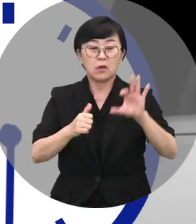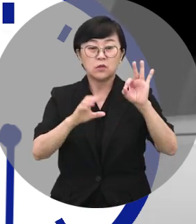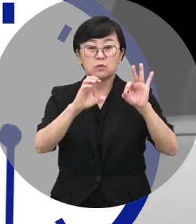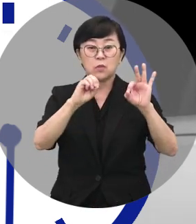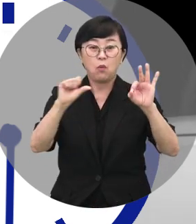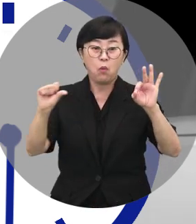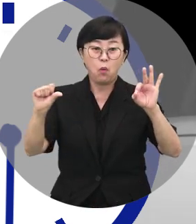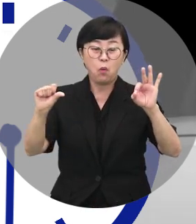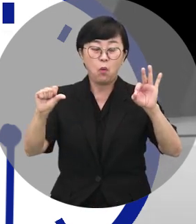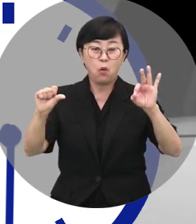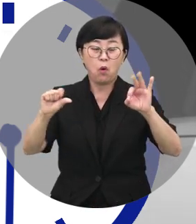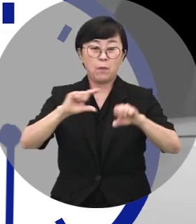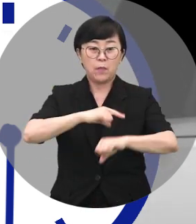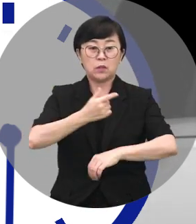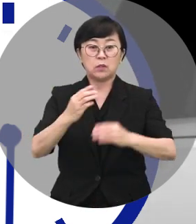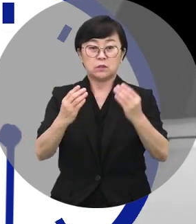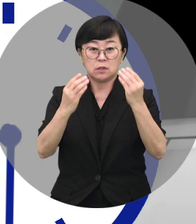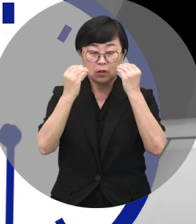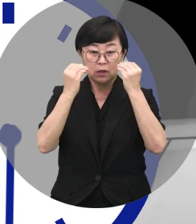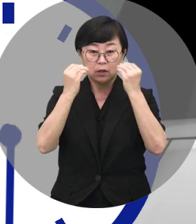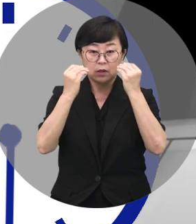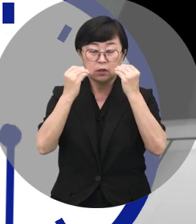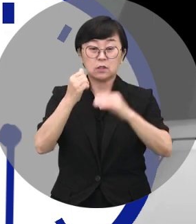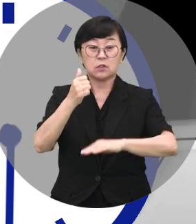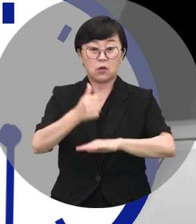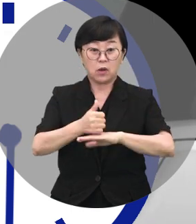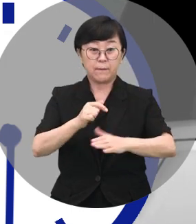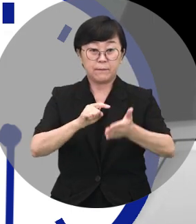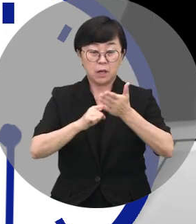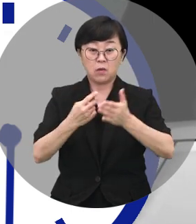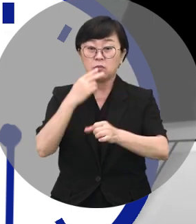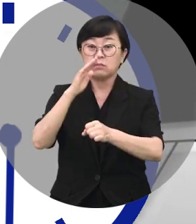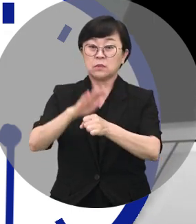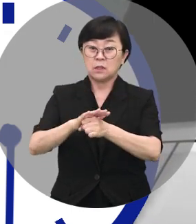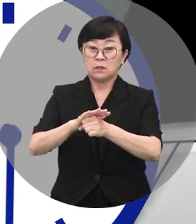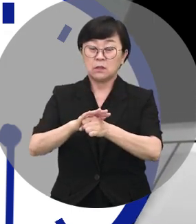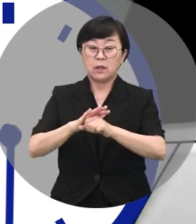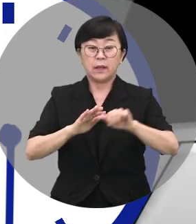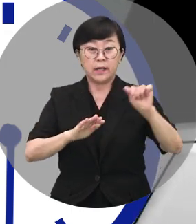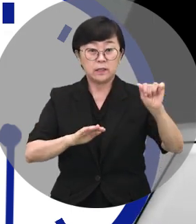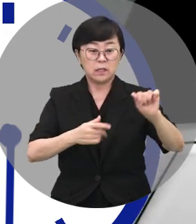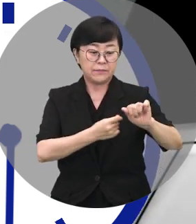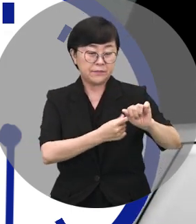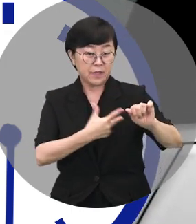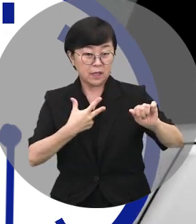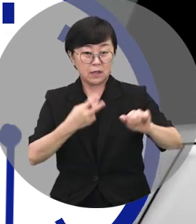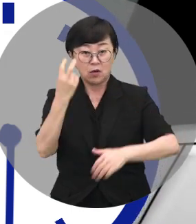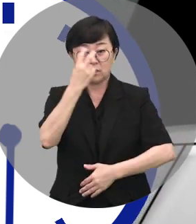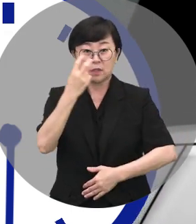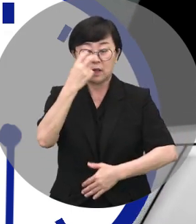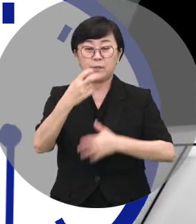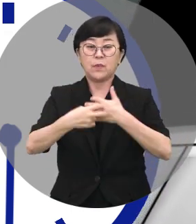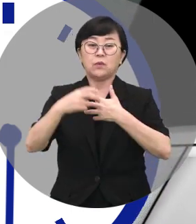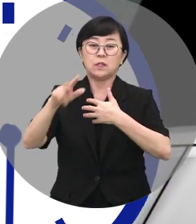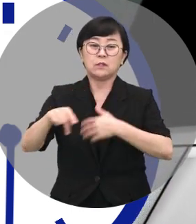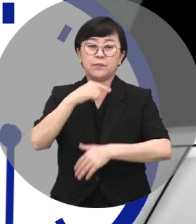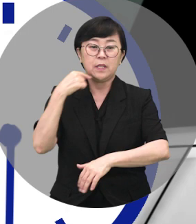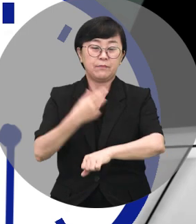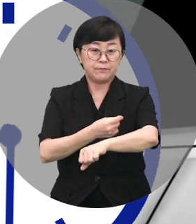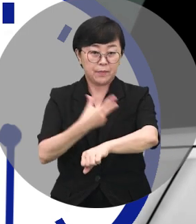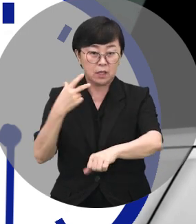수치에 해당하는 0.05%가 나왔고 억울한 A씨는 체열을 요구, 병원에서 체열을